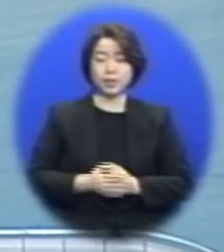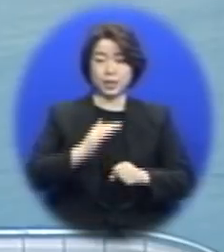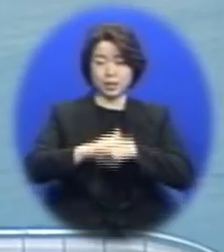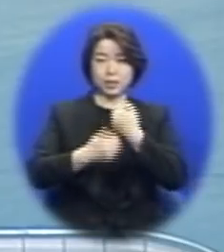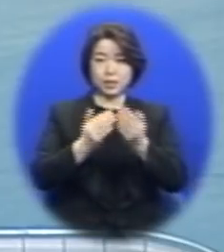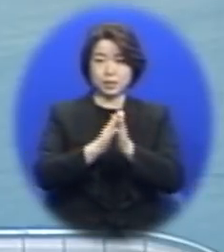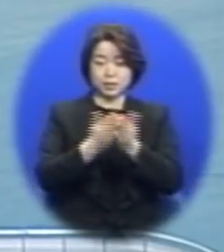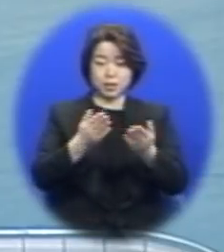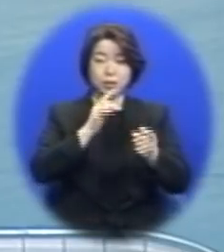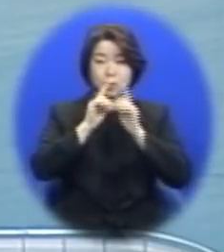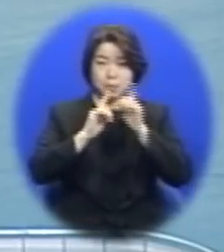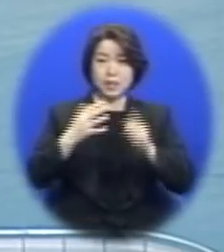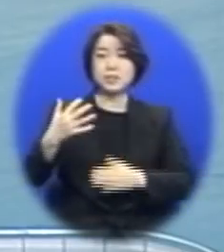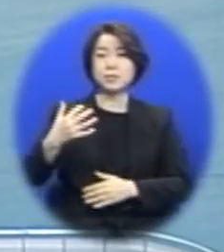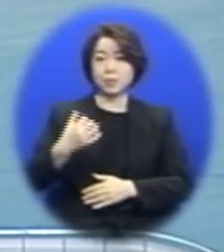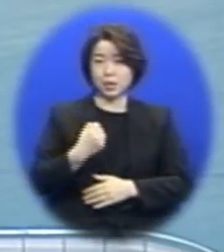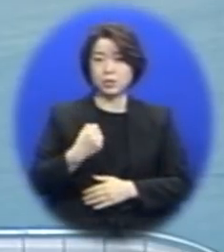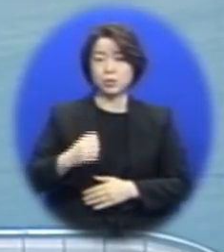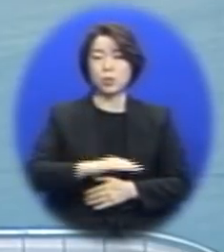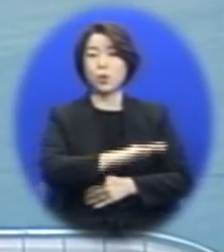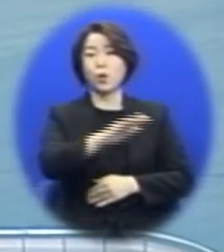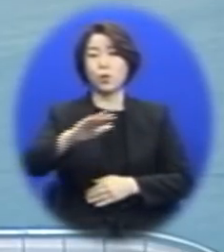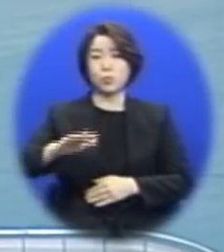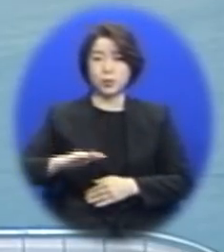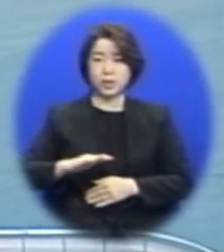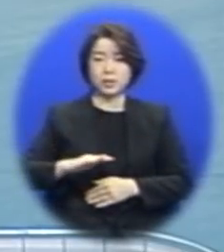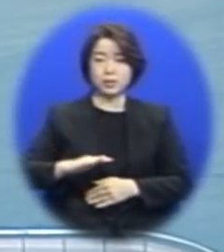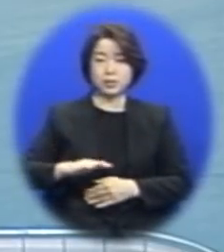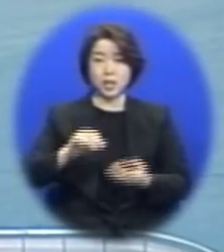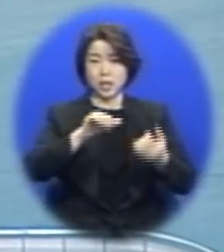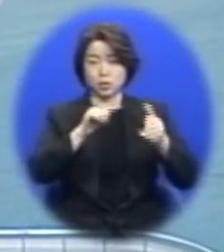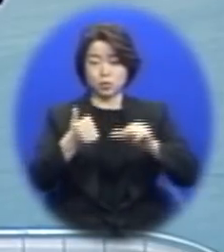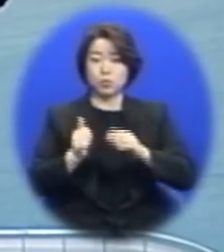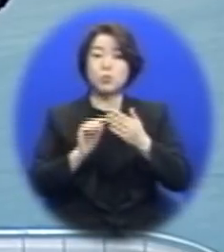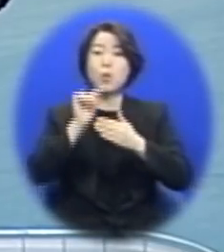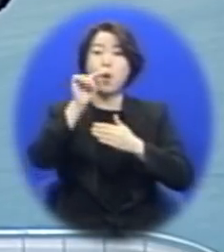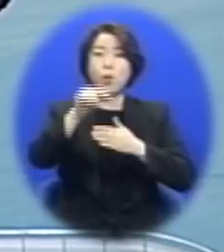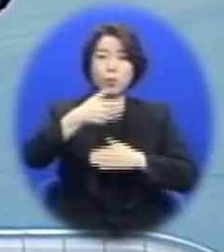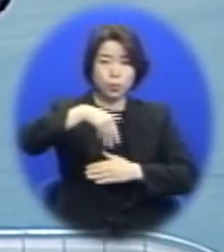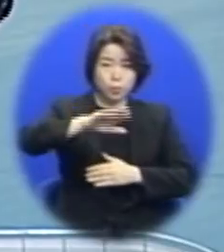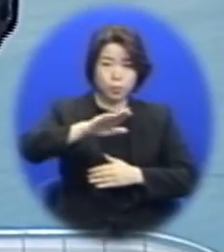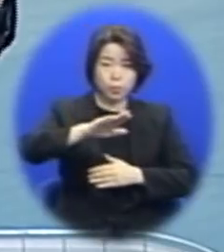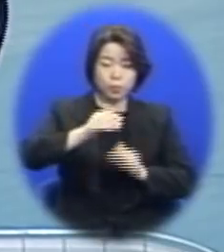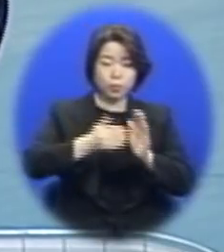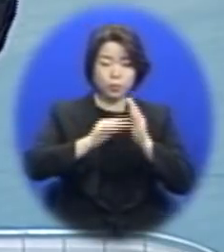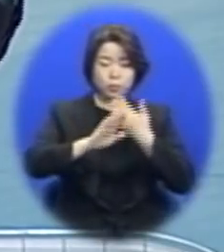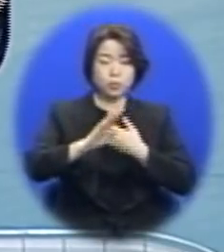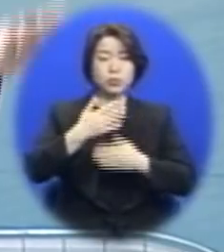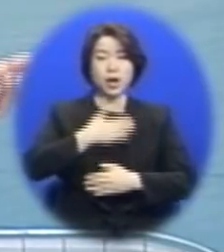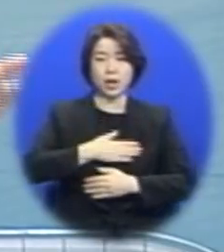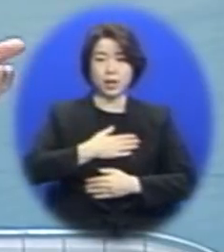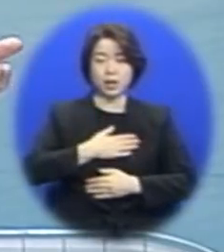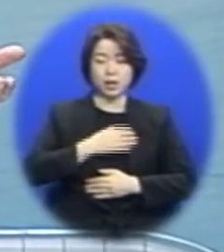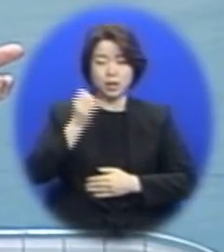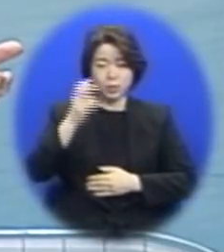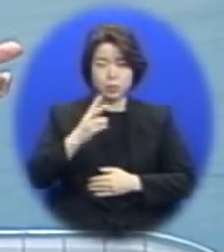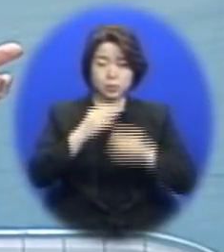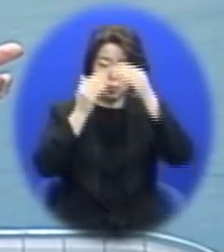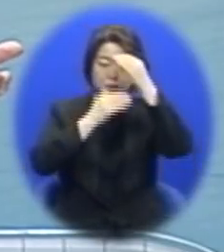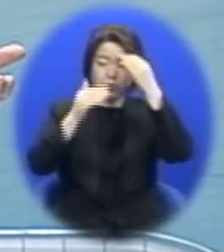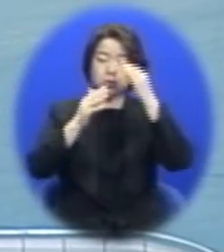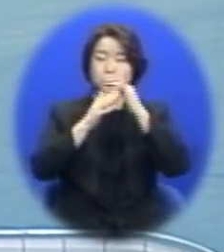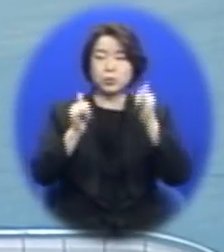성경의 말씀으로 우리는 죽음 이후를 봅니다. 그리고 성도들의 영광을